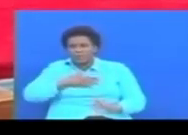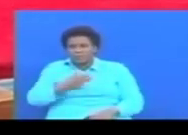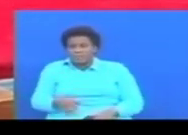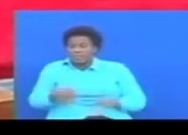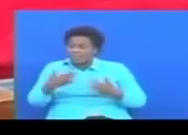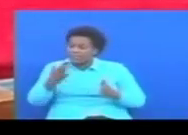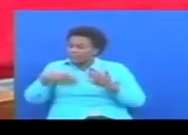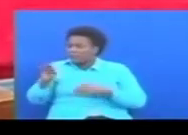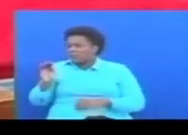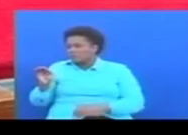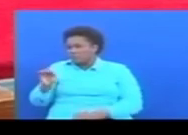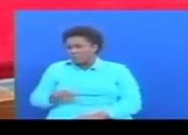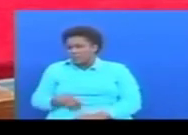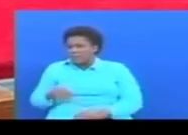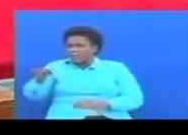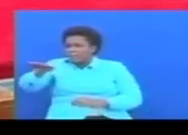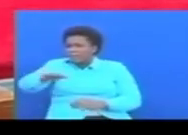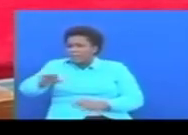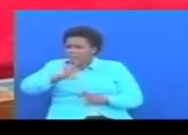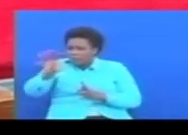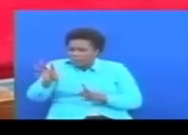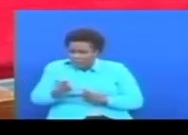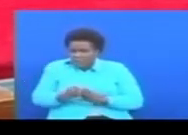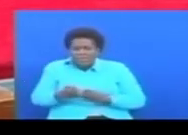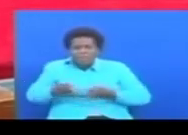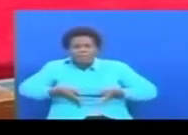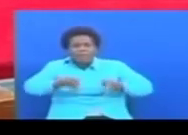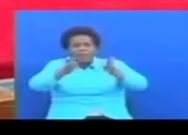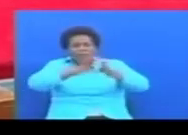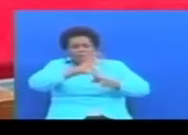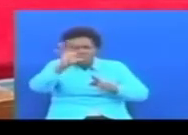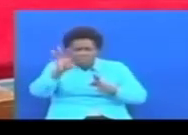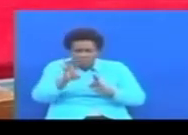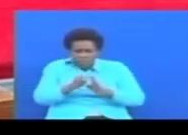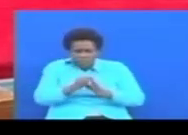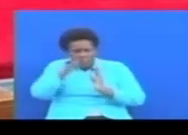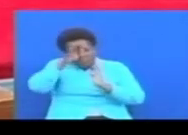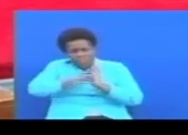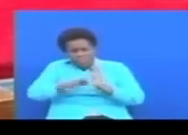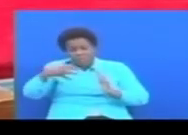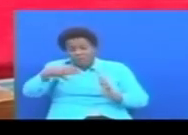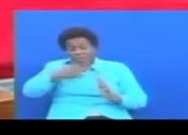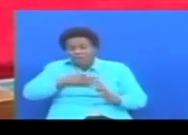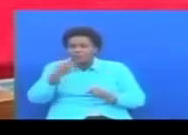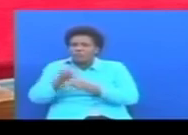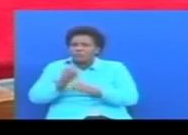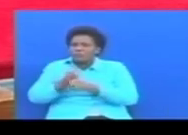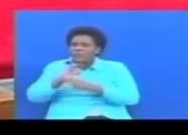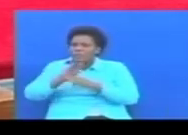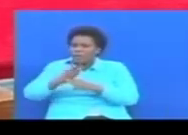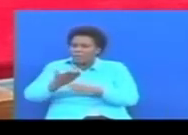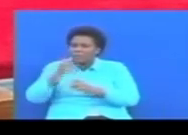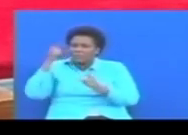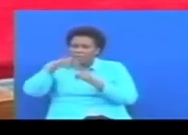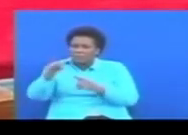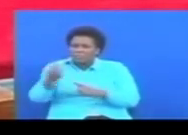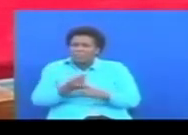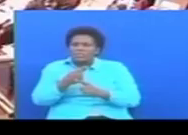kwamba maeneo yote, barabara zote ambazo ziko chini ya usimamizi wetu tutazitengeneza kuhakikisha kwamba tunahamasisha utalii katika hifadhi ya Kitulo.